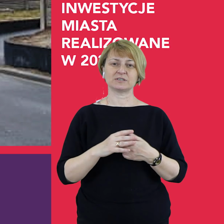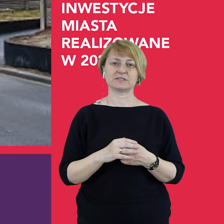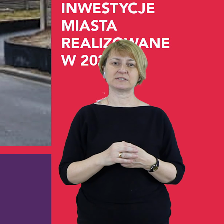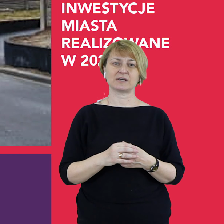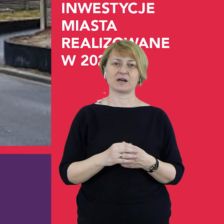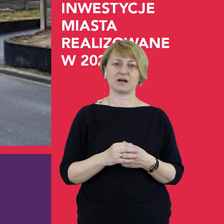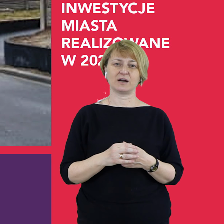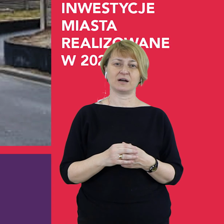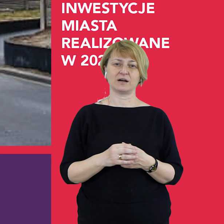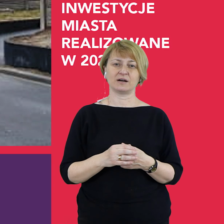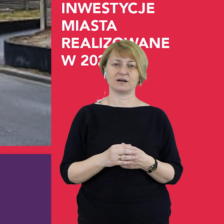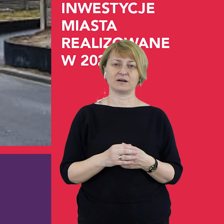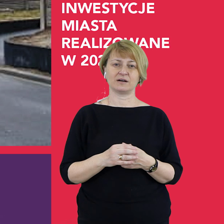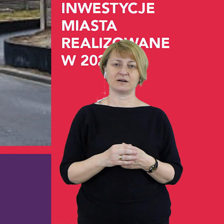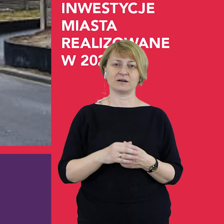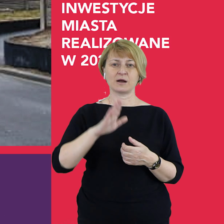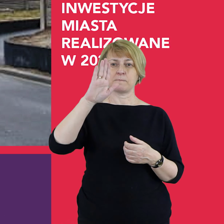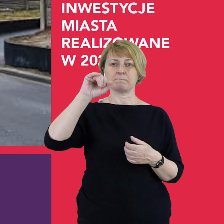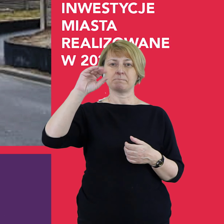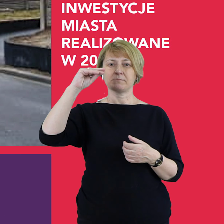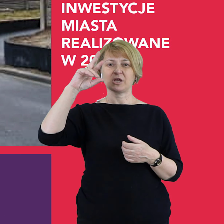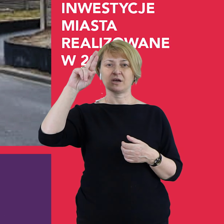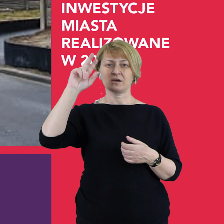zadanie w dzielnicy